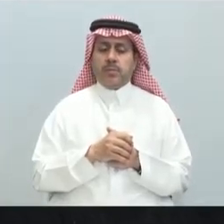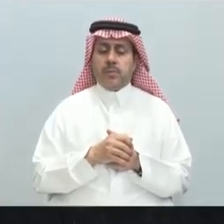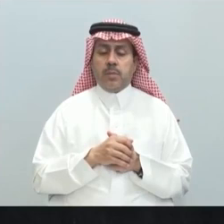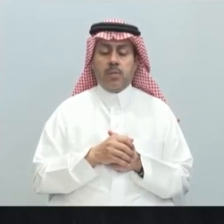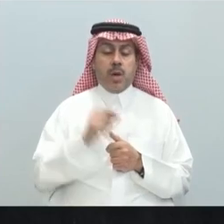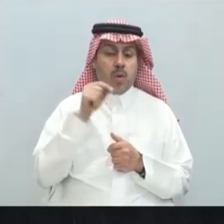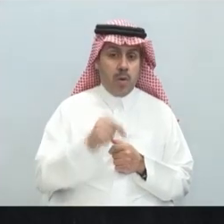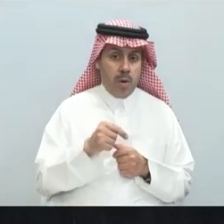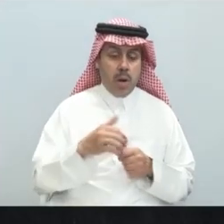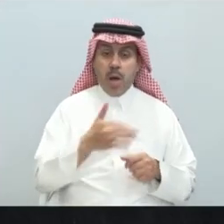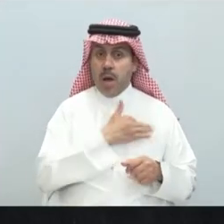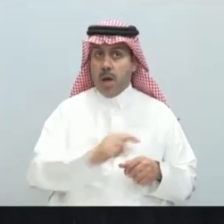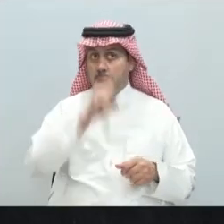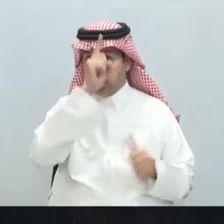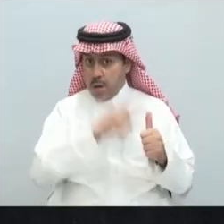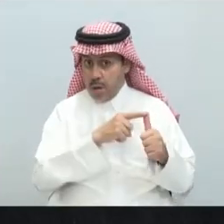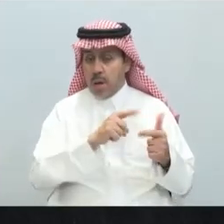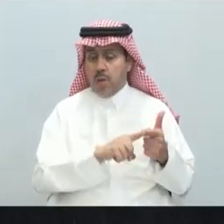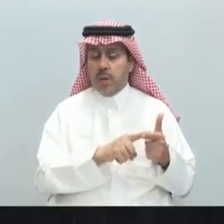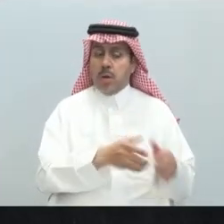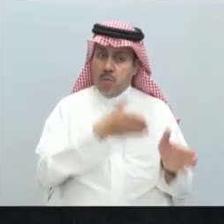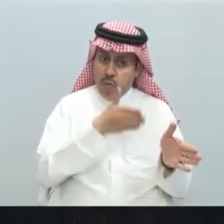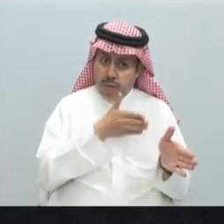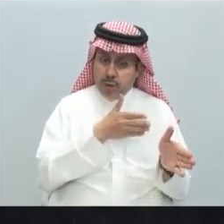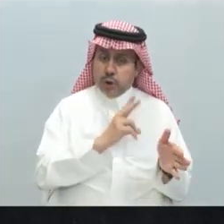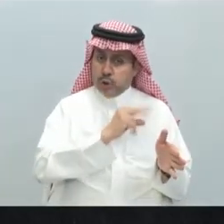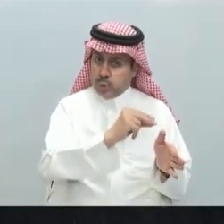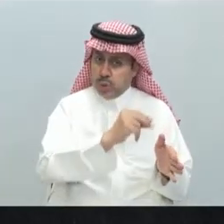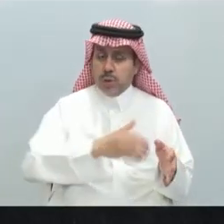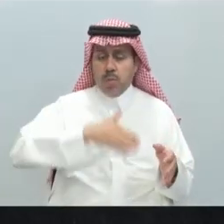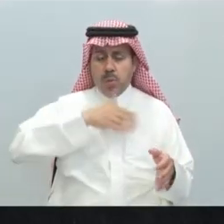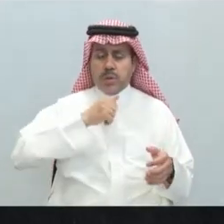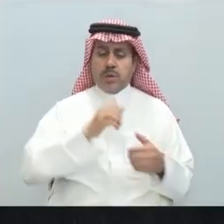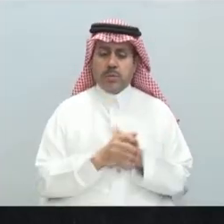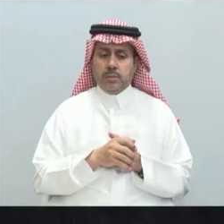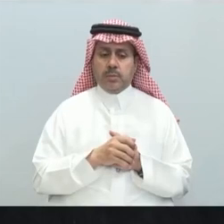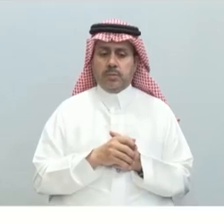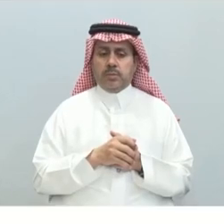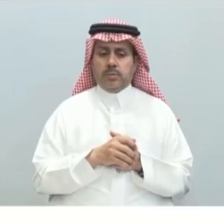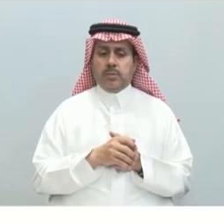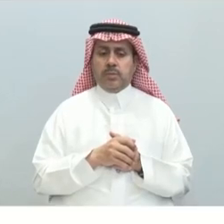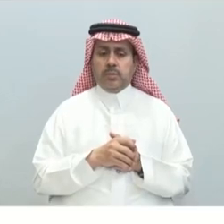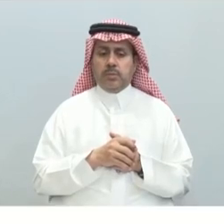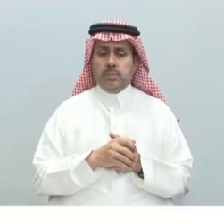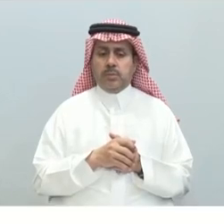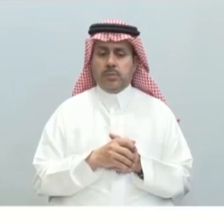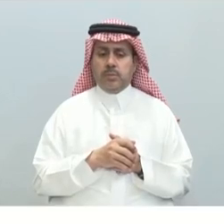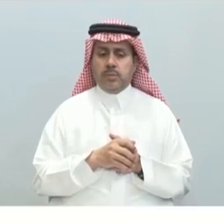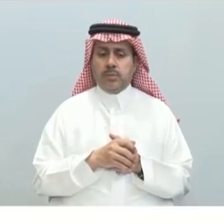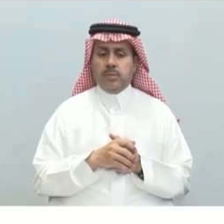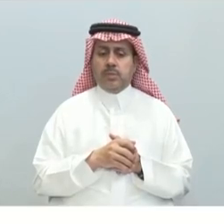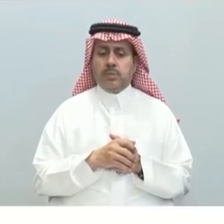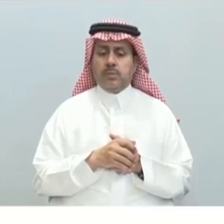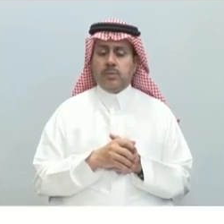يكون خالصا لله جل وعلا ووافقا لسنه النبي صلى الله عليه وسلم ناتي ايها الطلاب